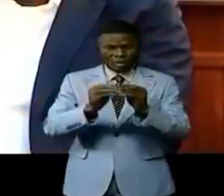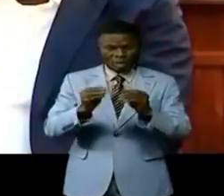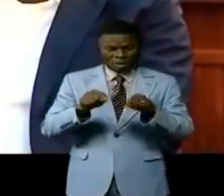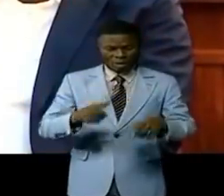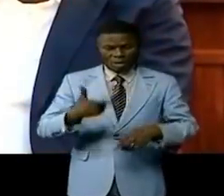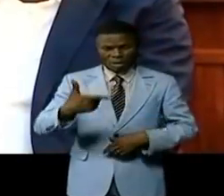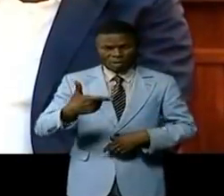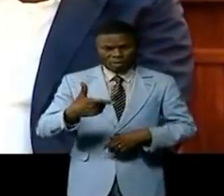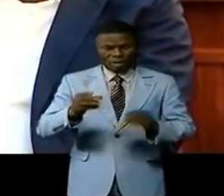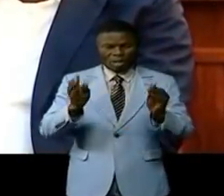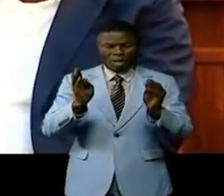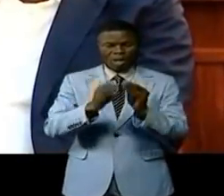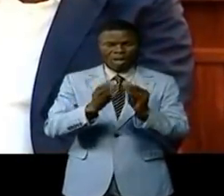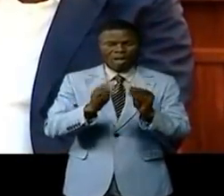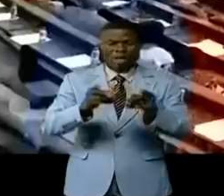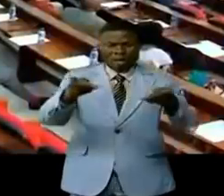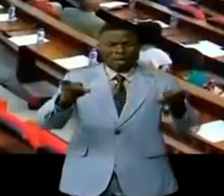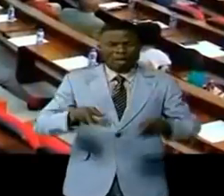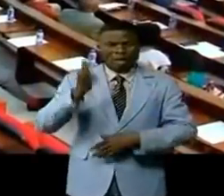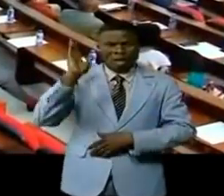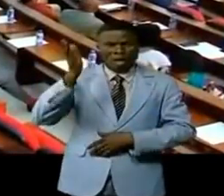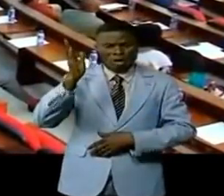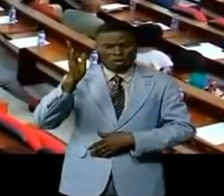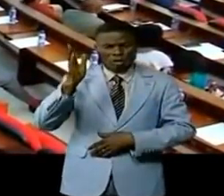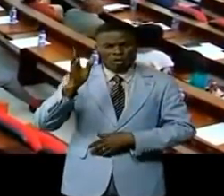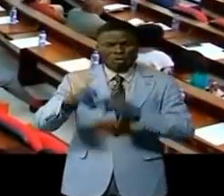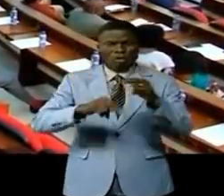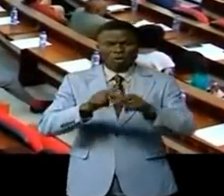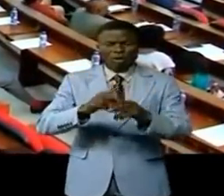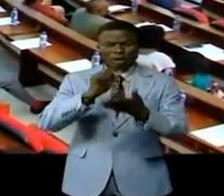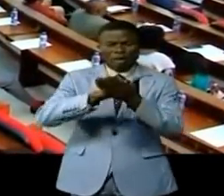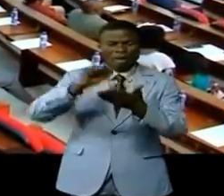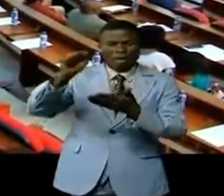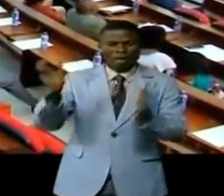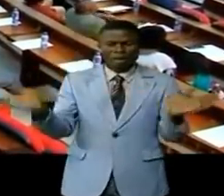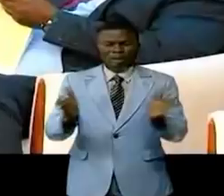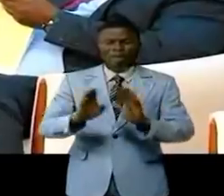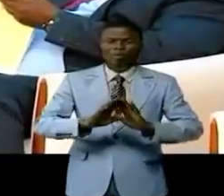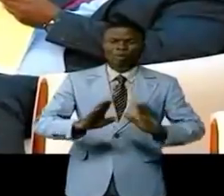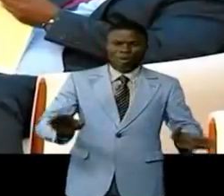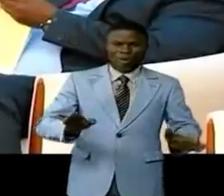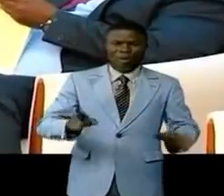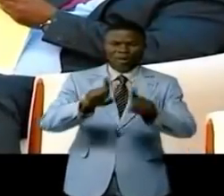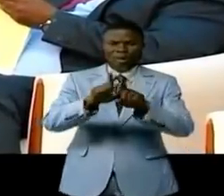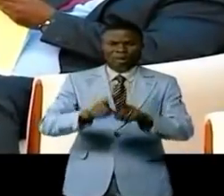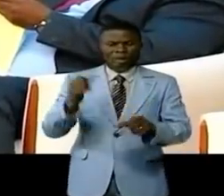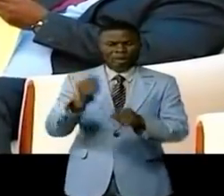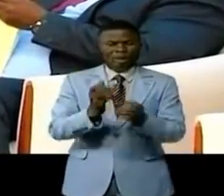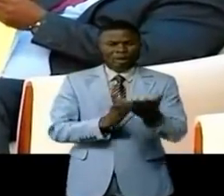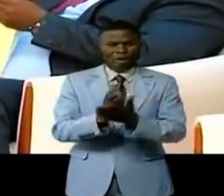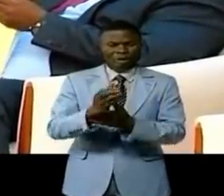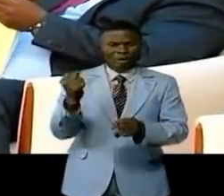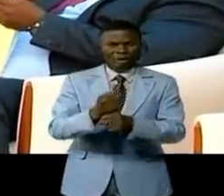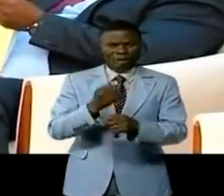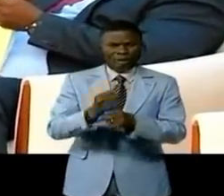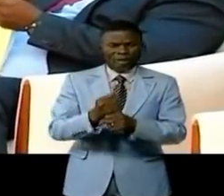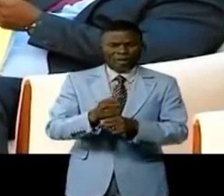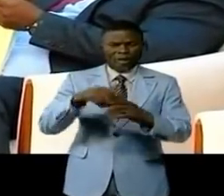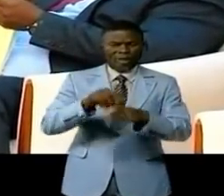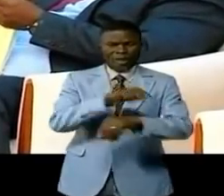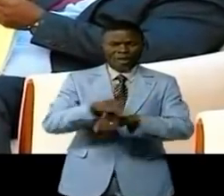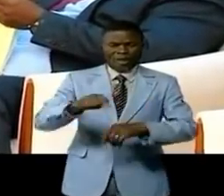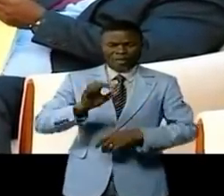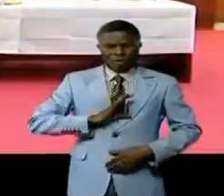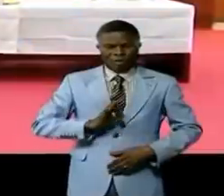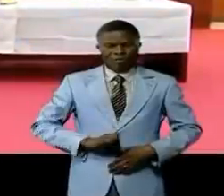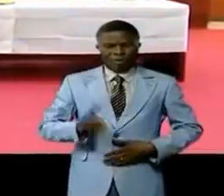dans la salle de congrès du Palais de la Nation pour un séminaire de renforcement de capacités et du bon fonctionnement des services au sein du cabinet du chef